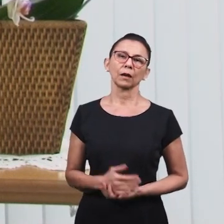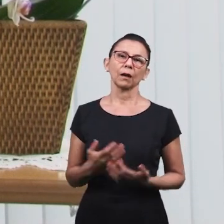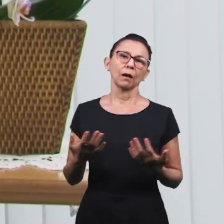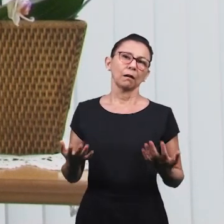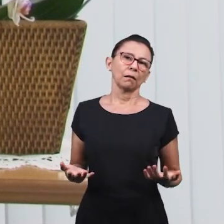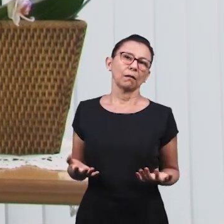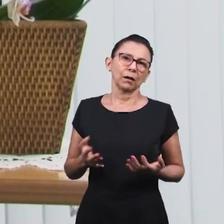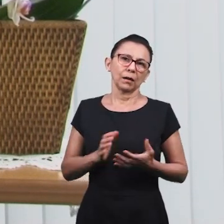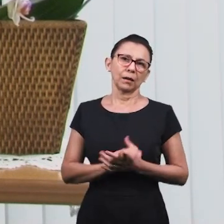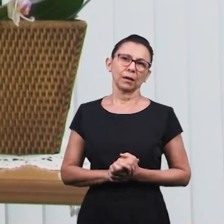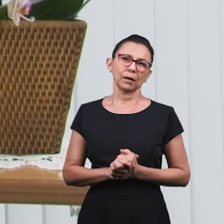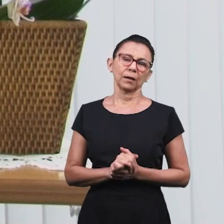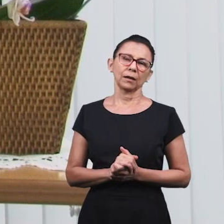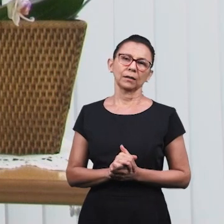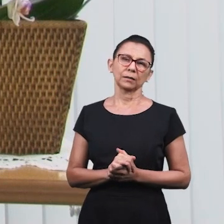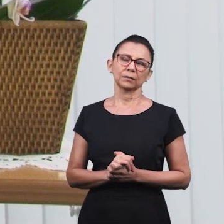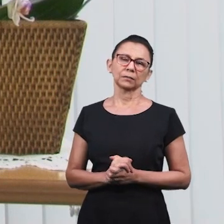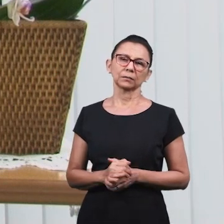toujours,